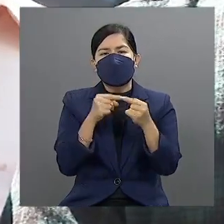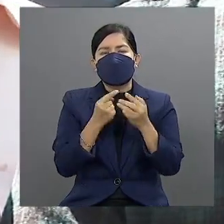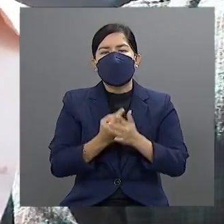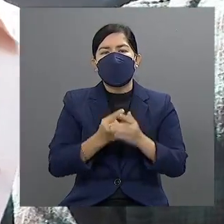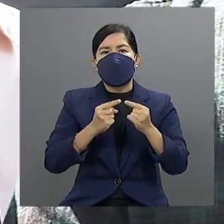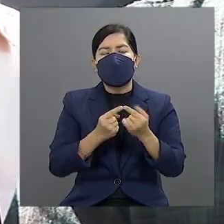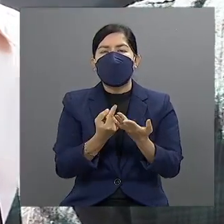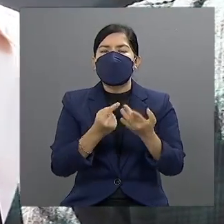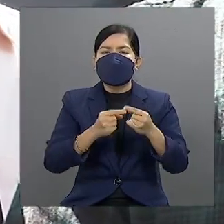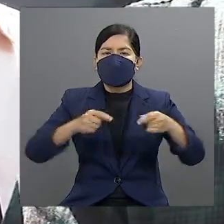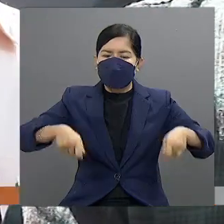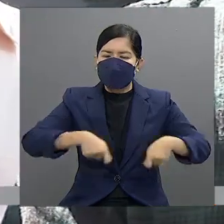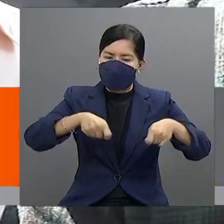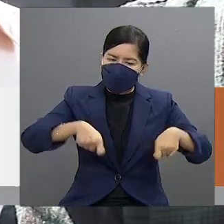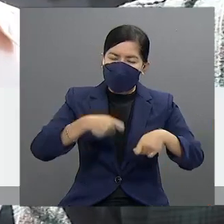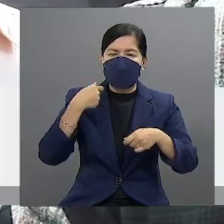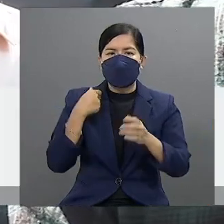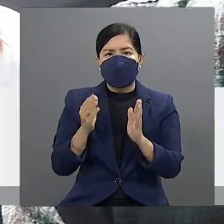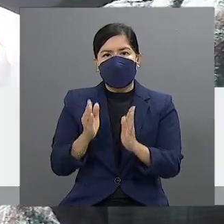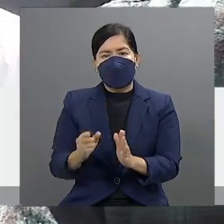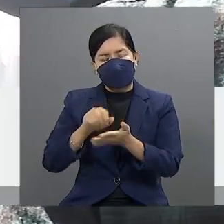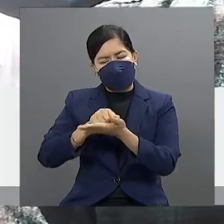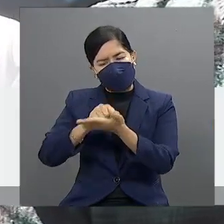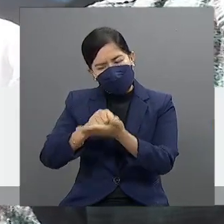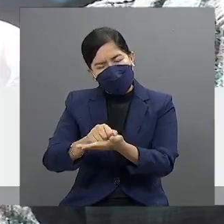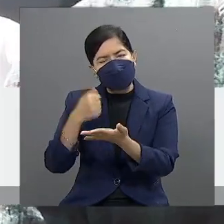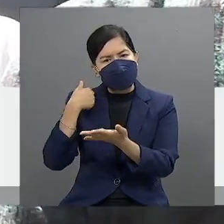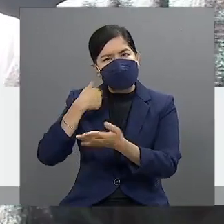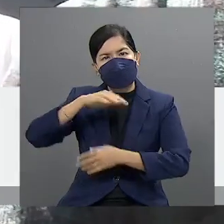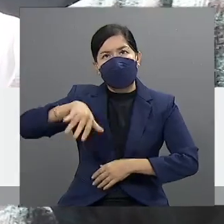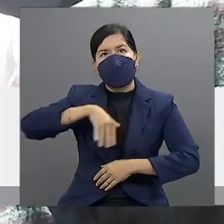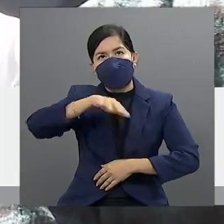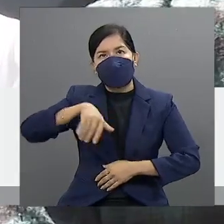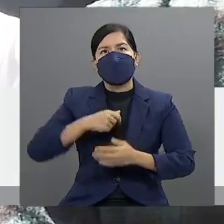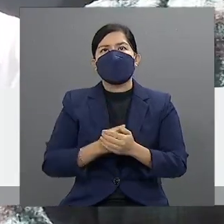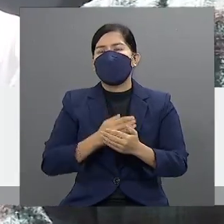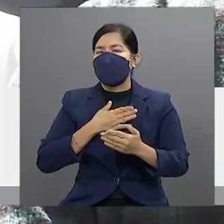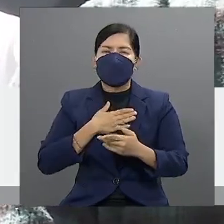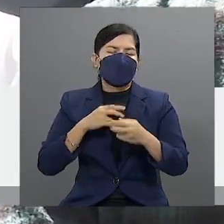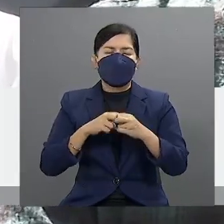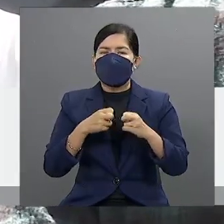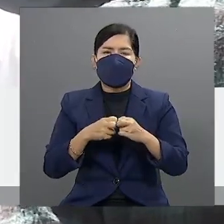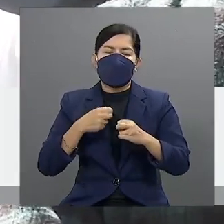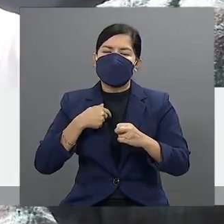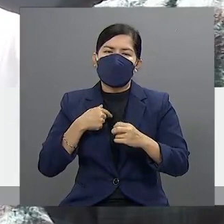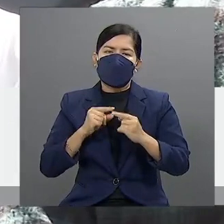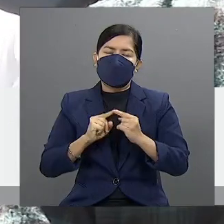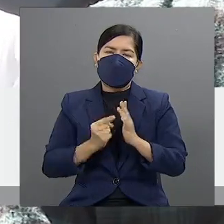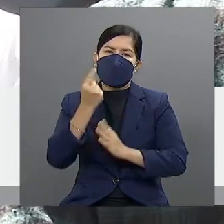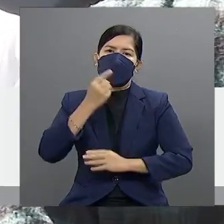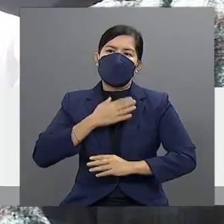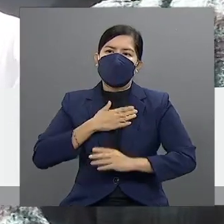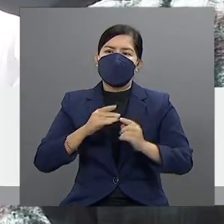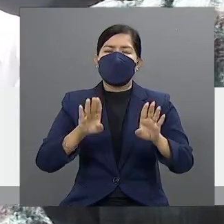นทุกครั้งที่เวลาเราโดนกระทำเนี่ยเราจะโดนกระทำอย่างแรกก่อนเลยก็คือโดนสั่งปิดนะฮะแล้วเราก็เข้าใจว่านั่นคือมาตร